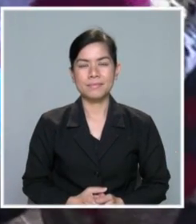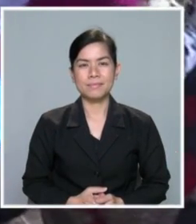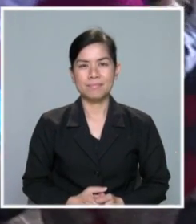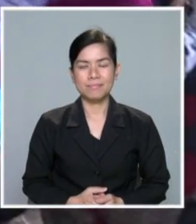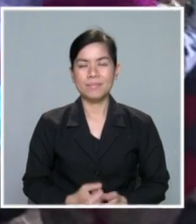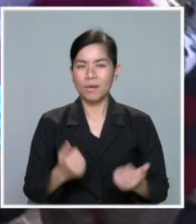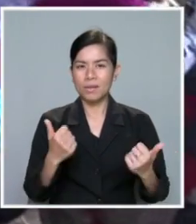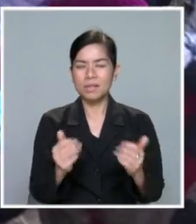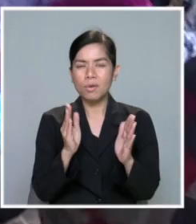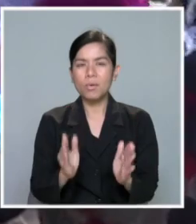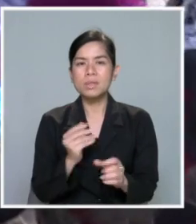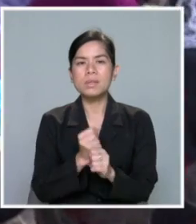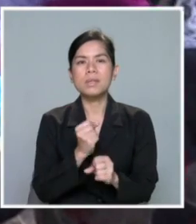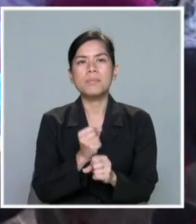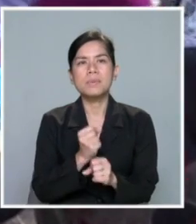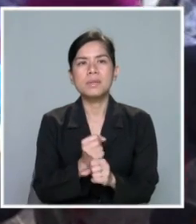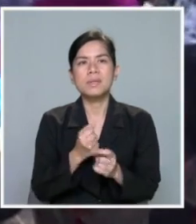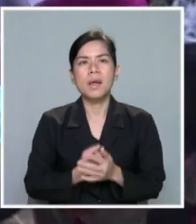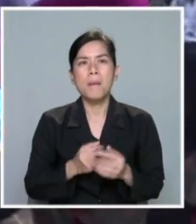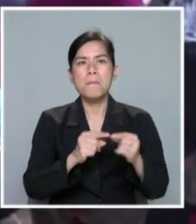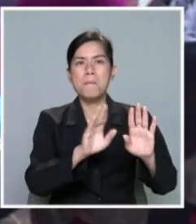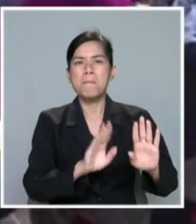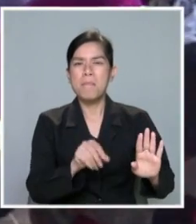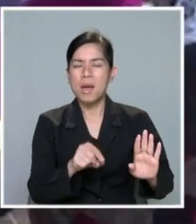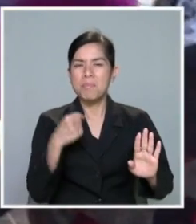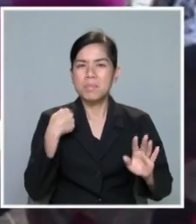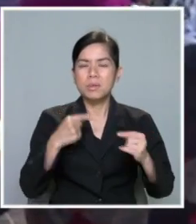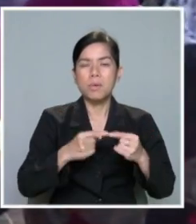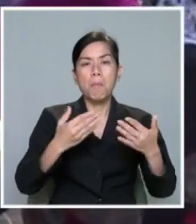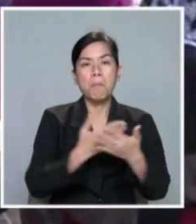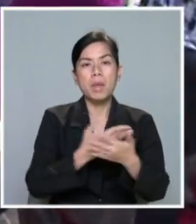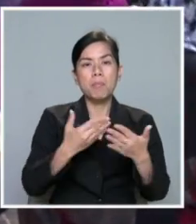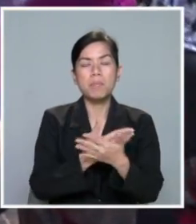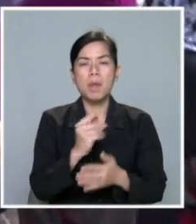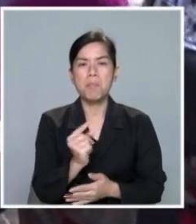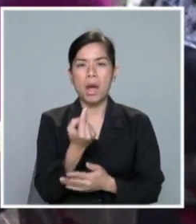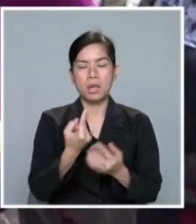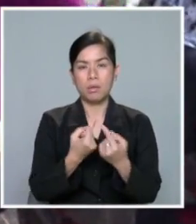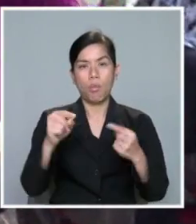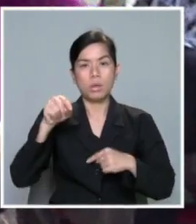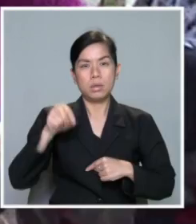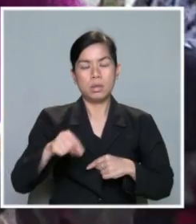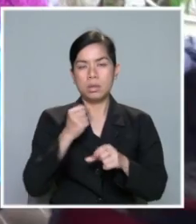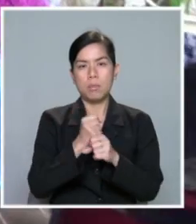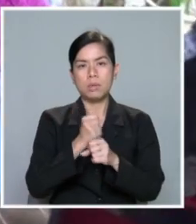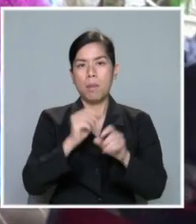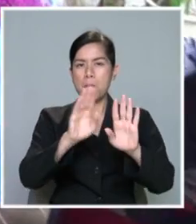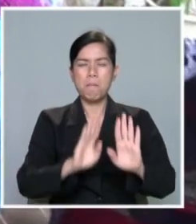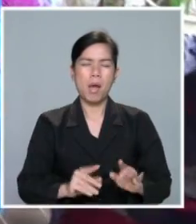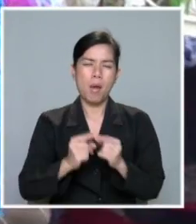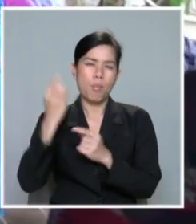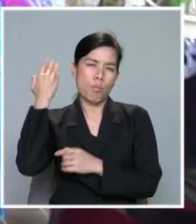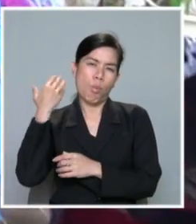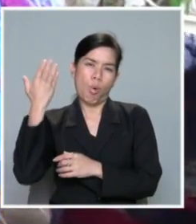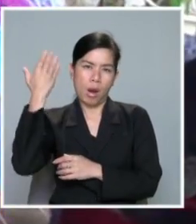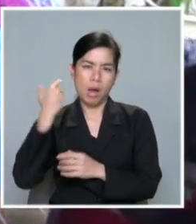เดี๋ยวนี้ทำดับแรงใช่ไคะอันนี้ของของโบราณของโบราณจริงๆค่ะเครื่องเบือดนี้